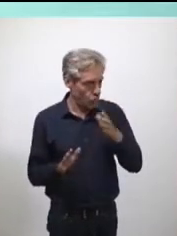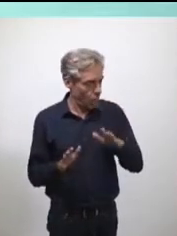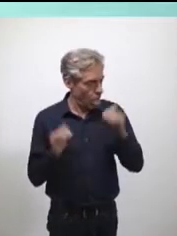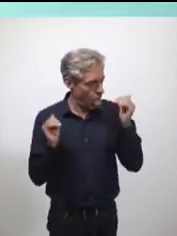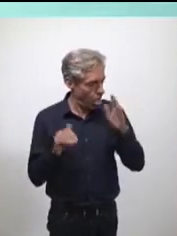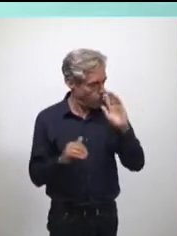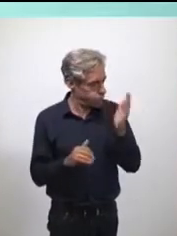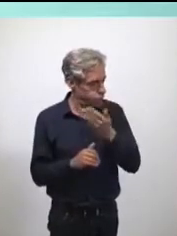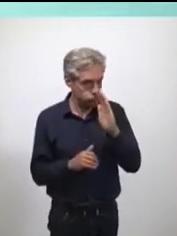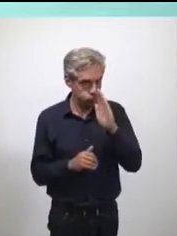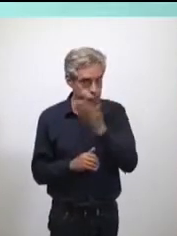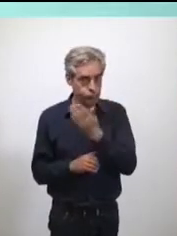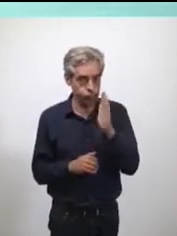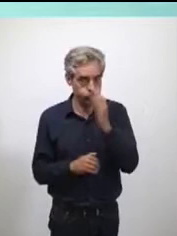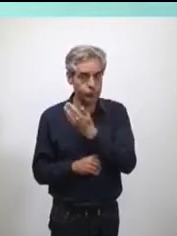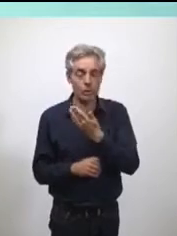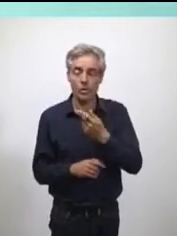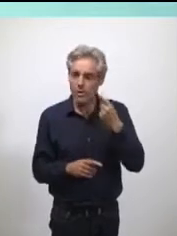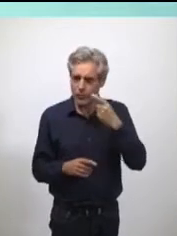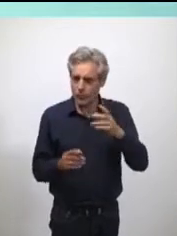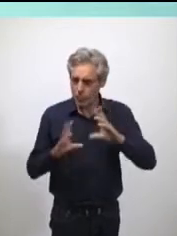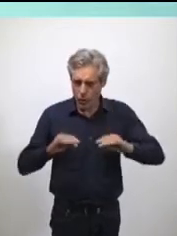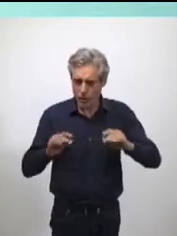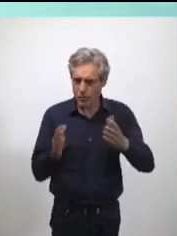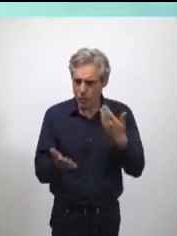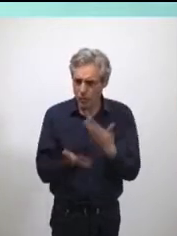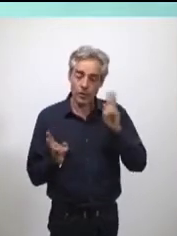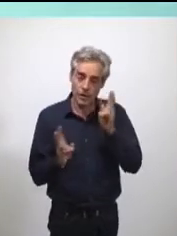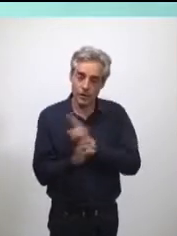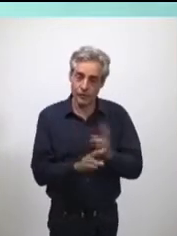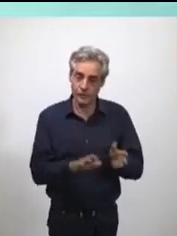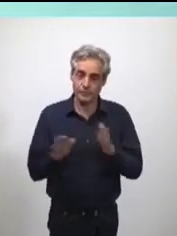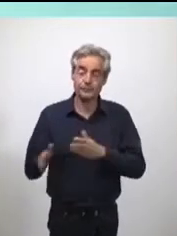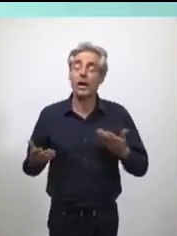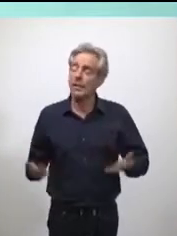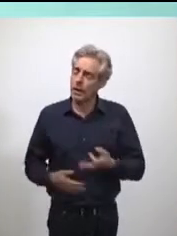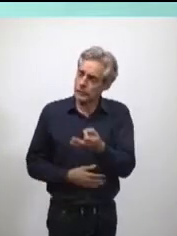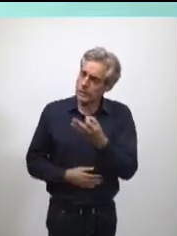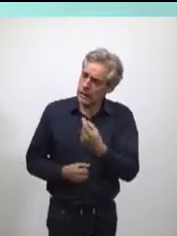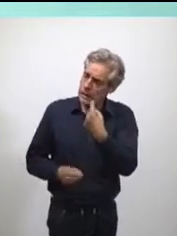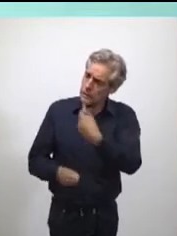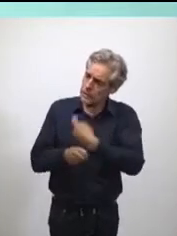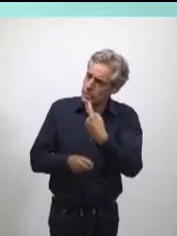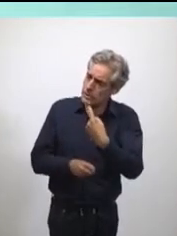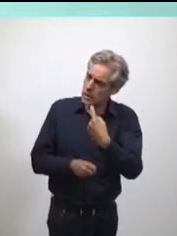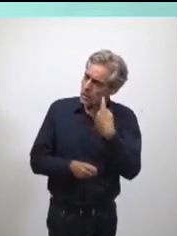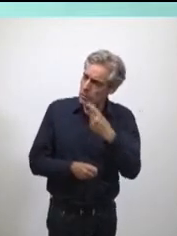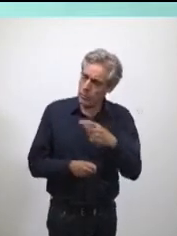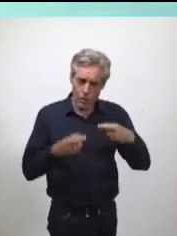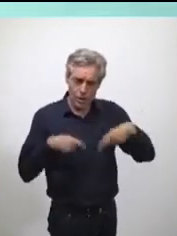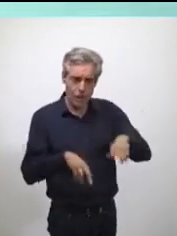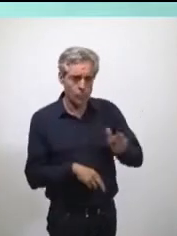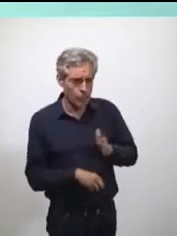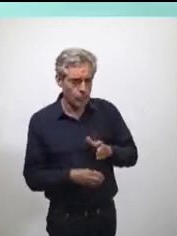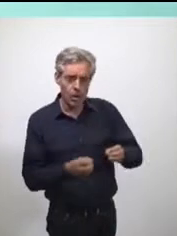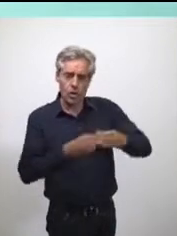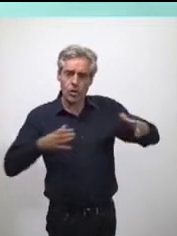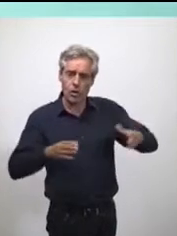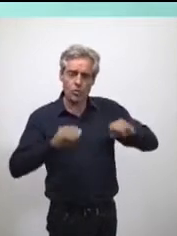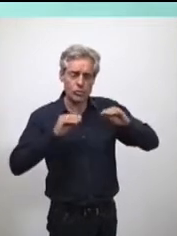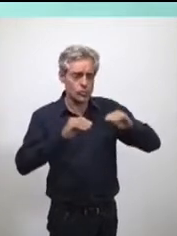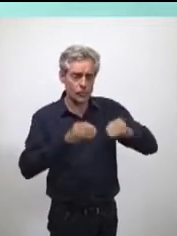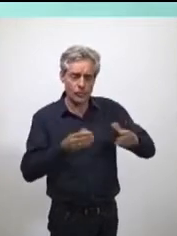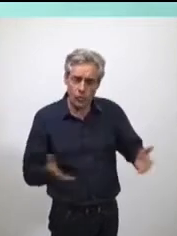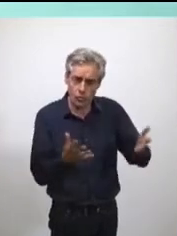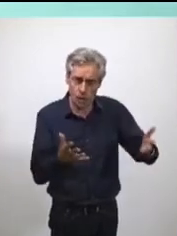après être incapable de l'étayer, de passer à un autre sujet. Quand vous nous accusez pour la rue Bordelaise de favoriser les grandes surfaces, mais enfin, est-ce